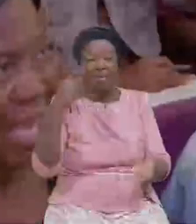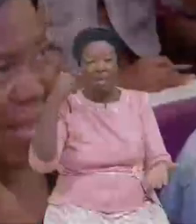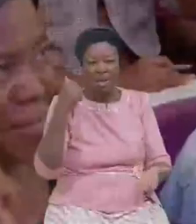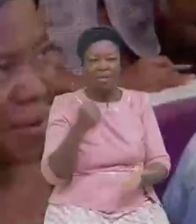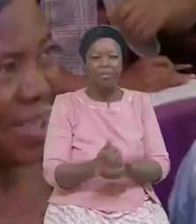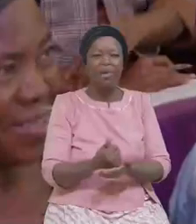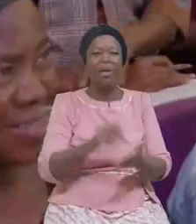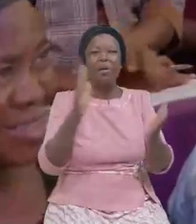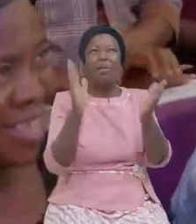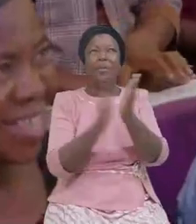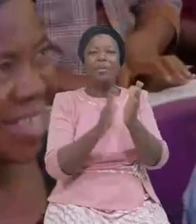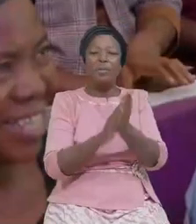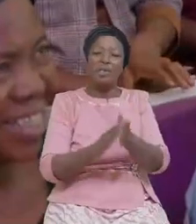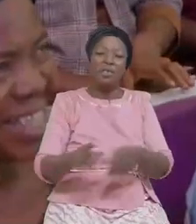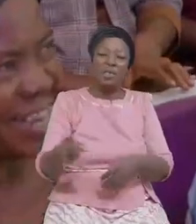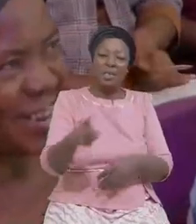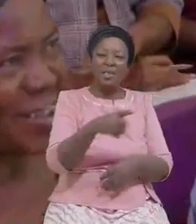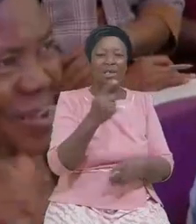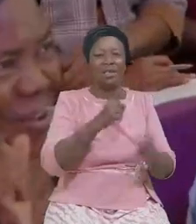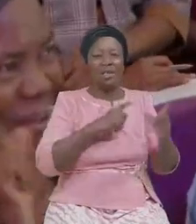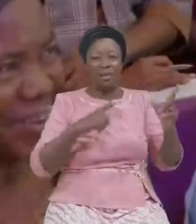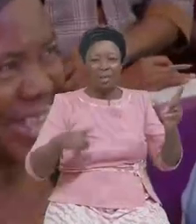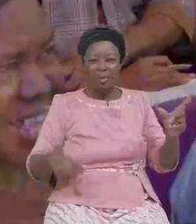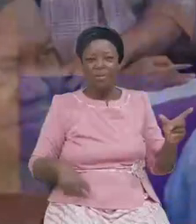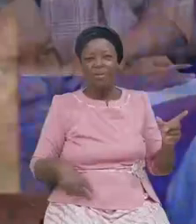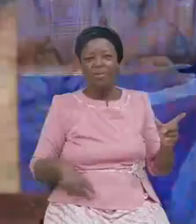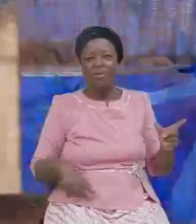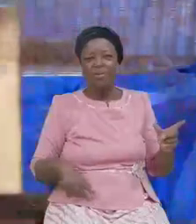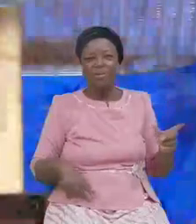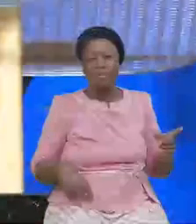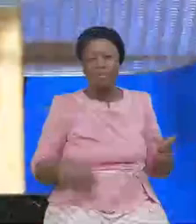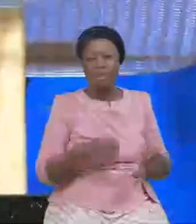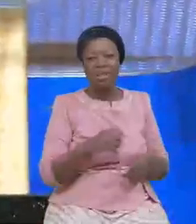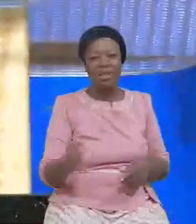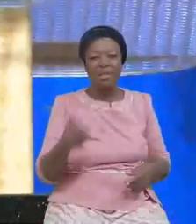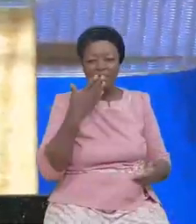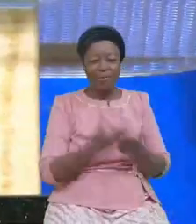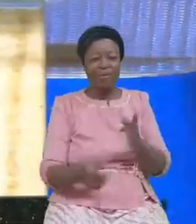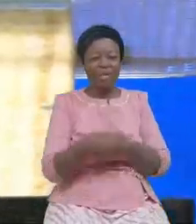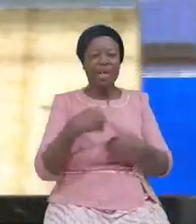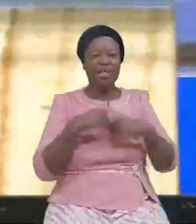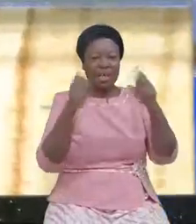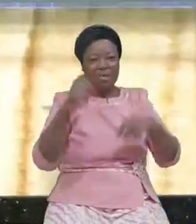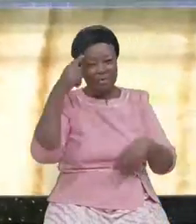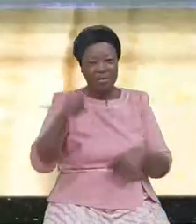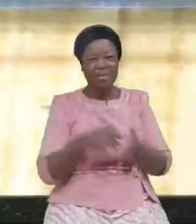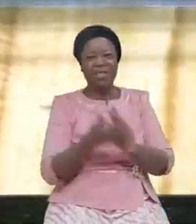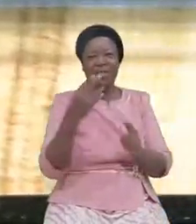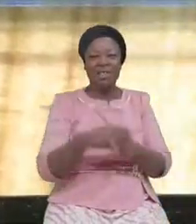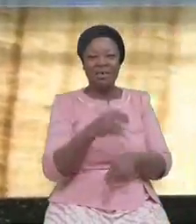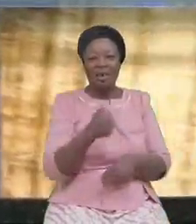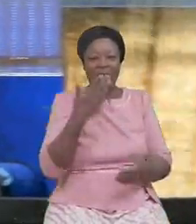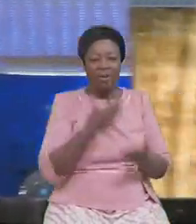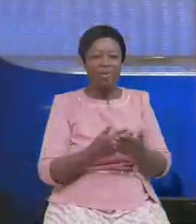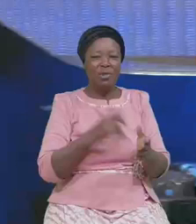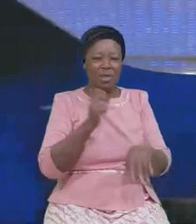amen, louez l'Éternel. Un nouveau jour, bonjour est venu pour vous. Un bon moment, une bonne